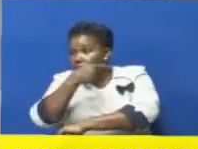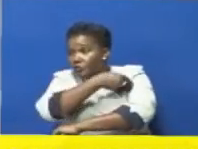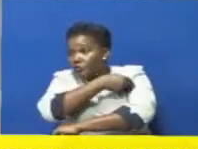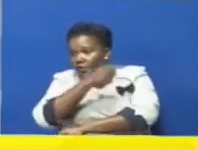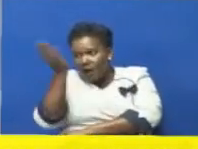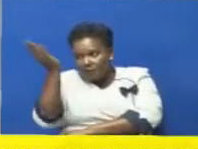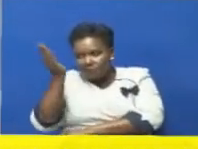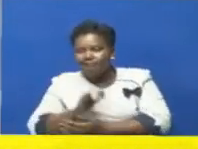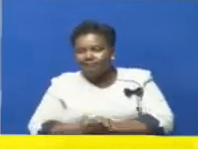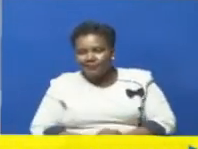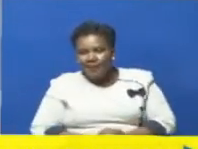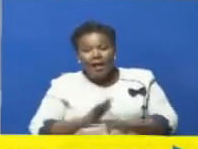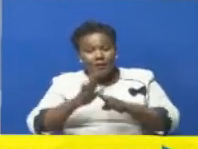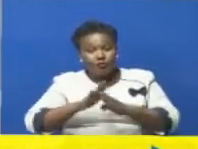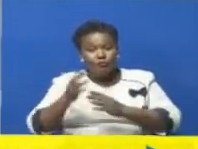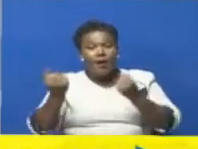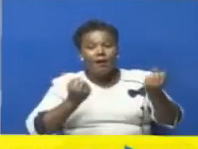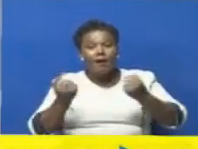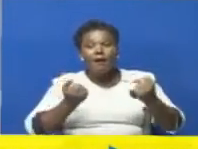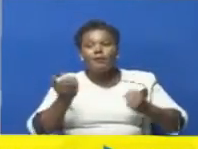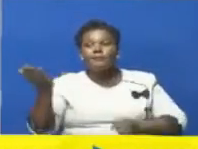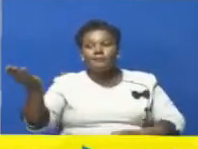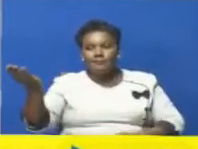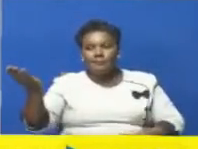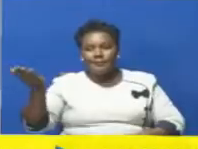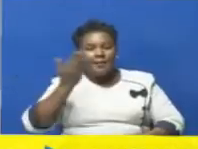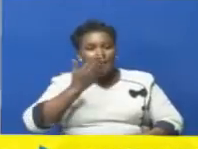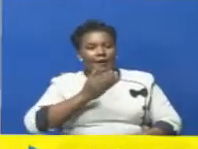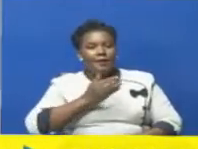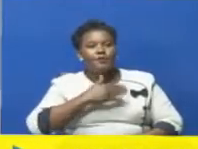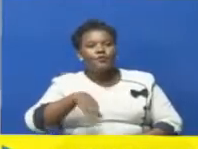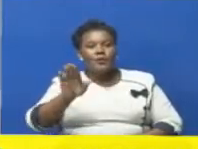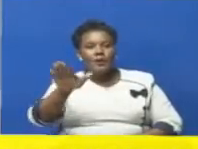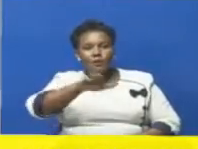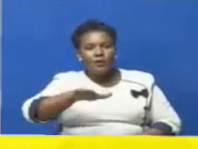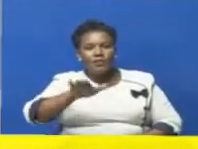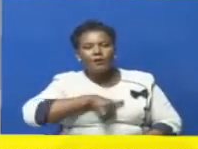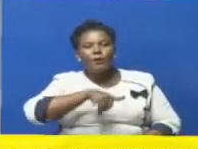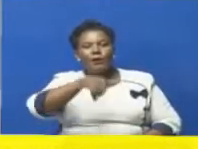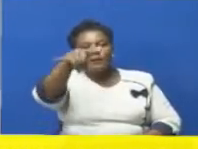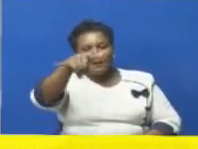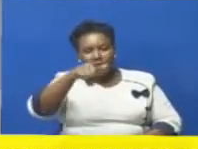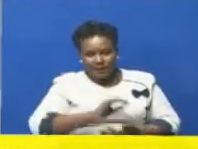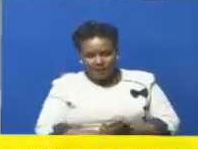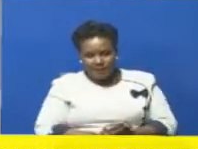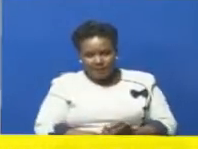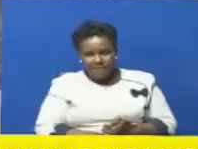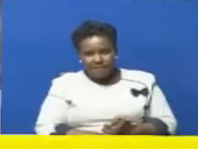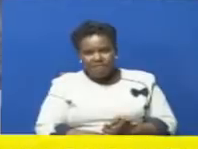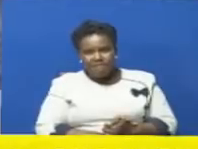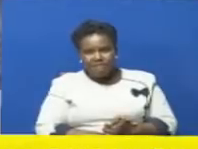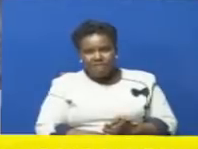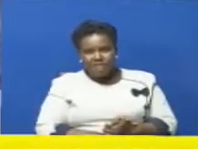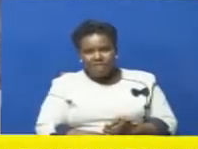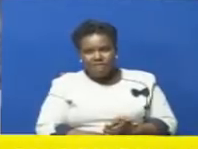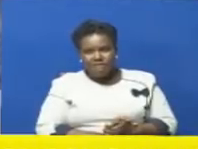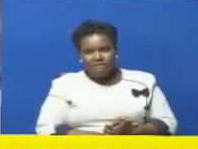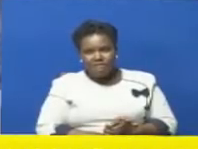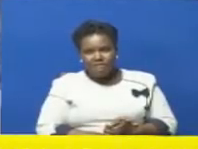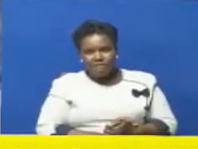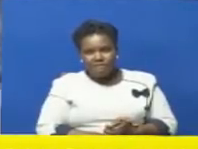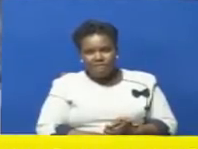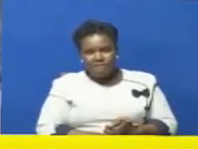gari ambalo alitumia kwenda uwanja wa ndege wa kimataifa wa Julius Nyerere mkoani Dar es Salaam. Na ni